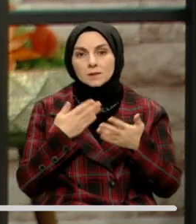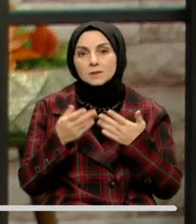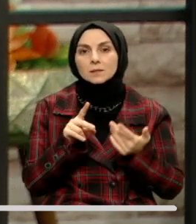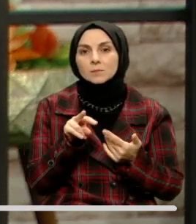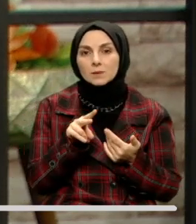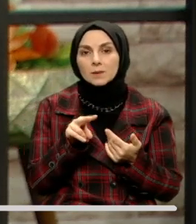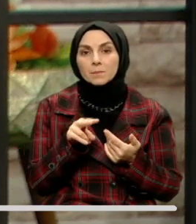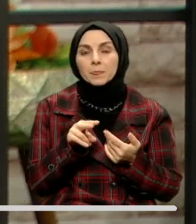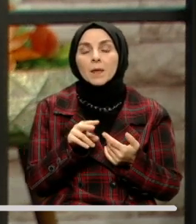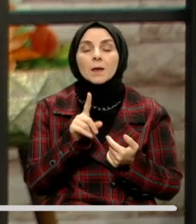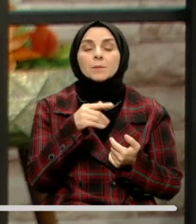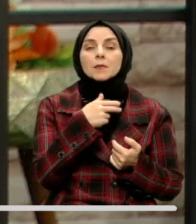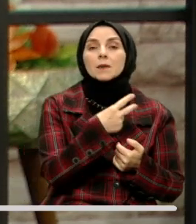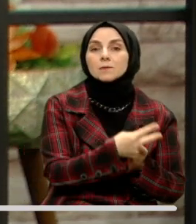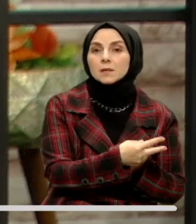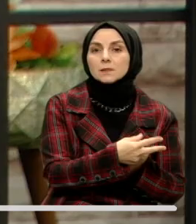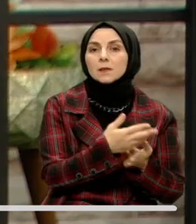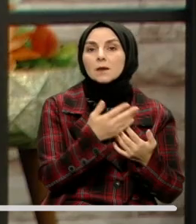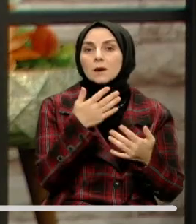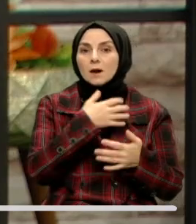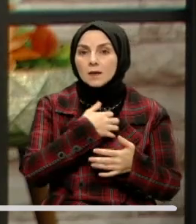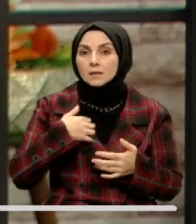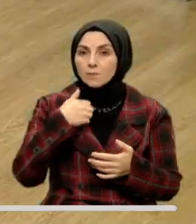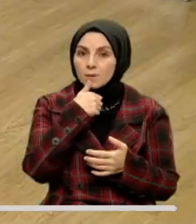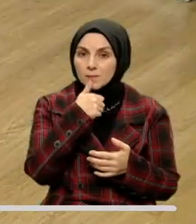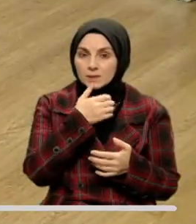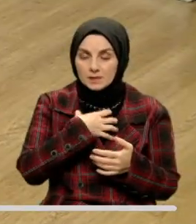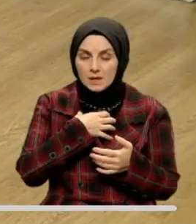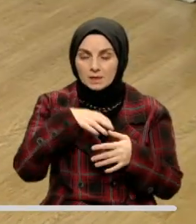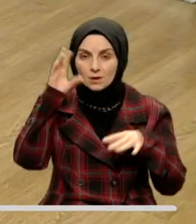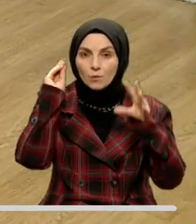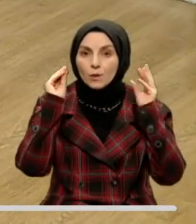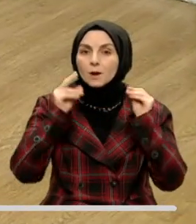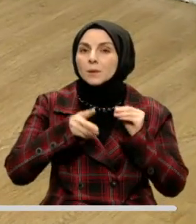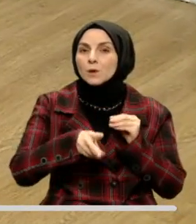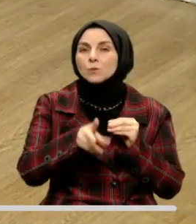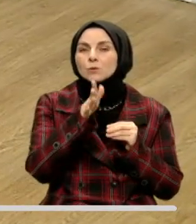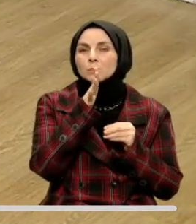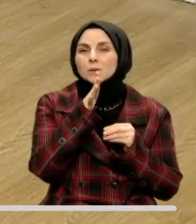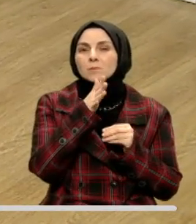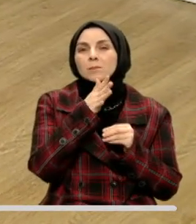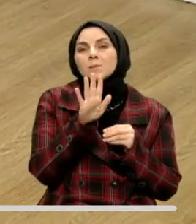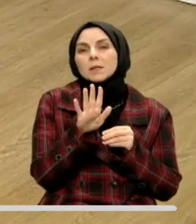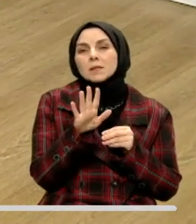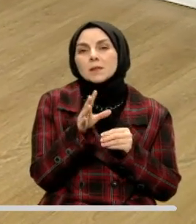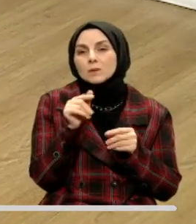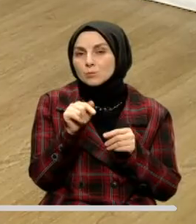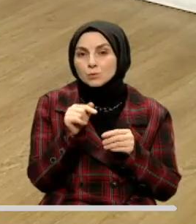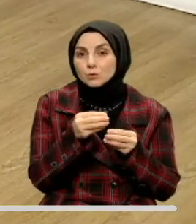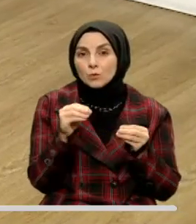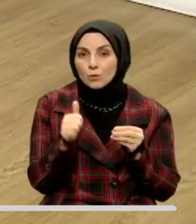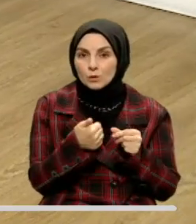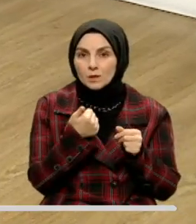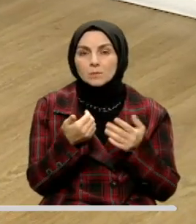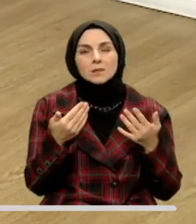da anne babaların kendi öğrenme yolculuğunun farkında olup olmamaları da çok önemli. Yani ben unu